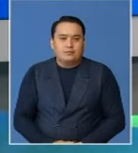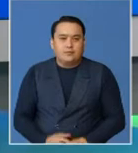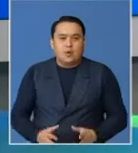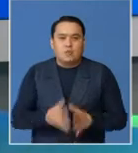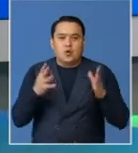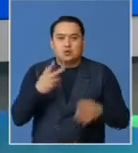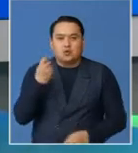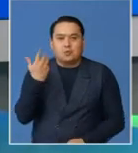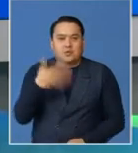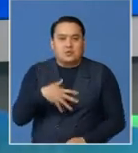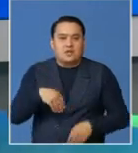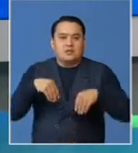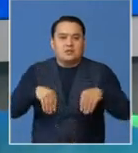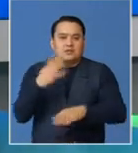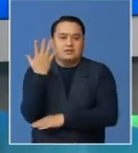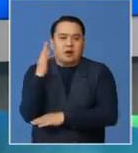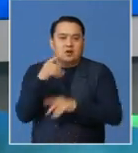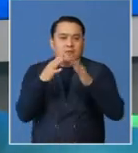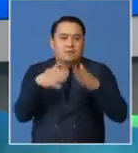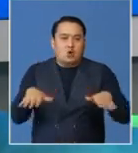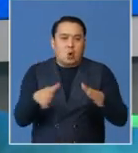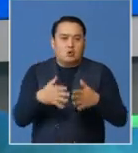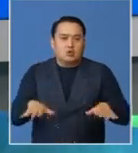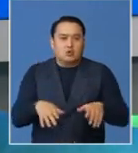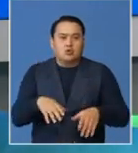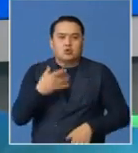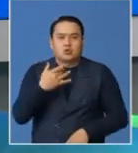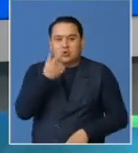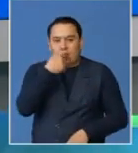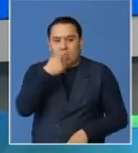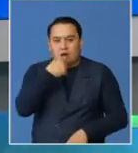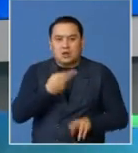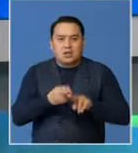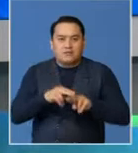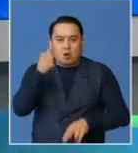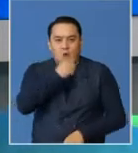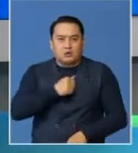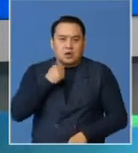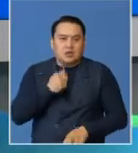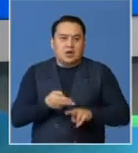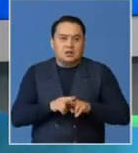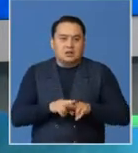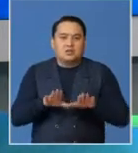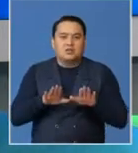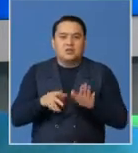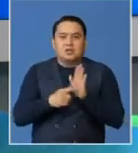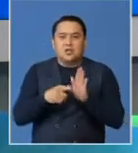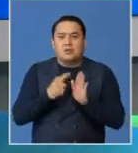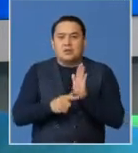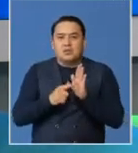Более 150 саженцев хвойных деревьев планируют посадить власти Жаркента до конца текущего года. На данный момент около